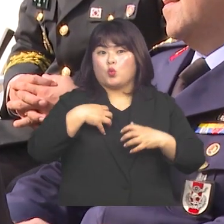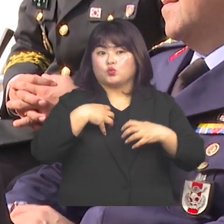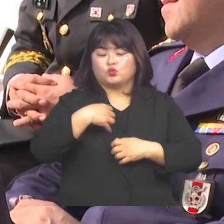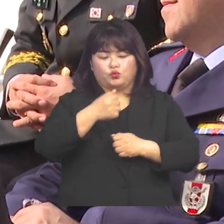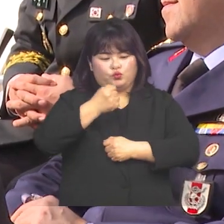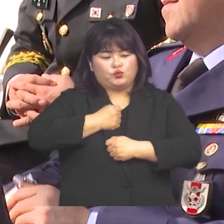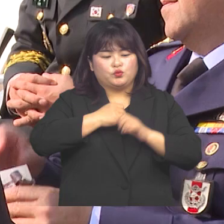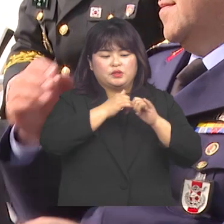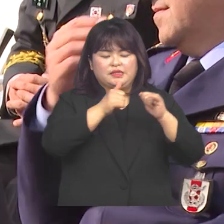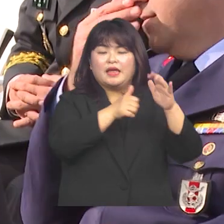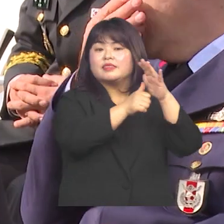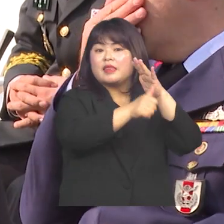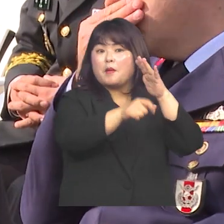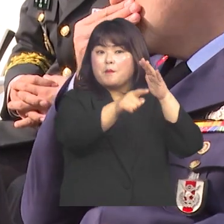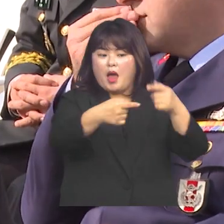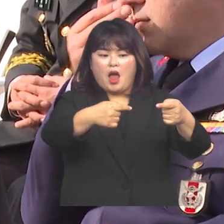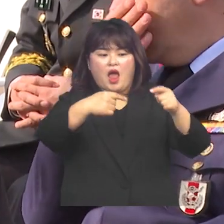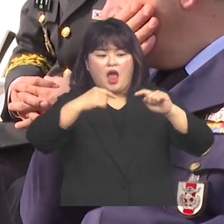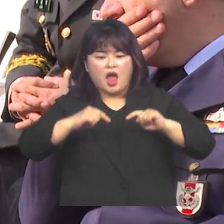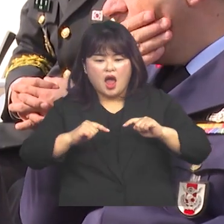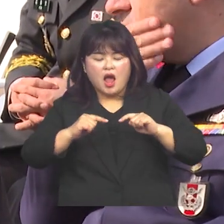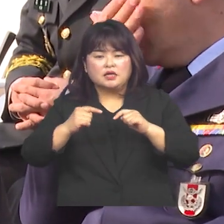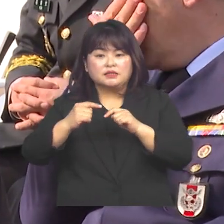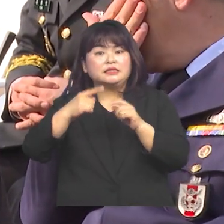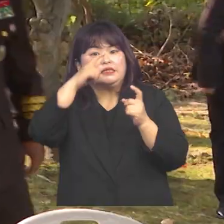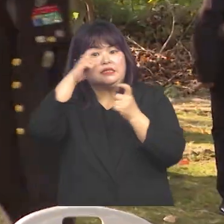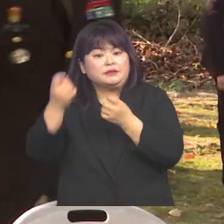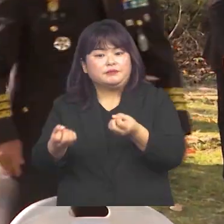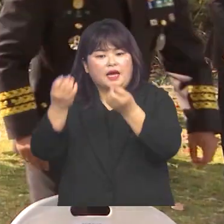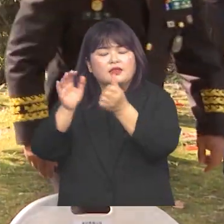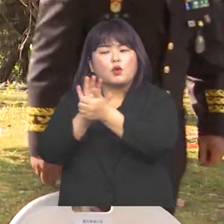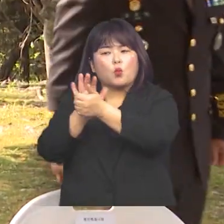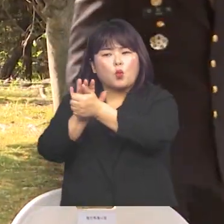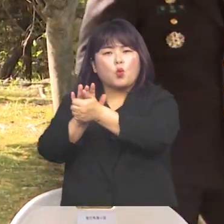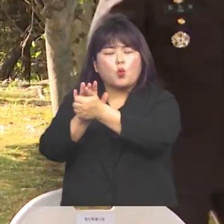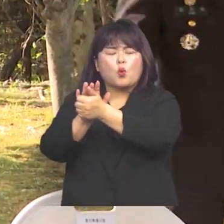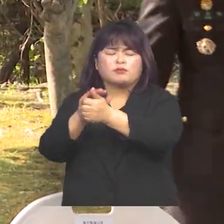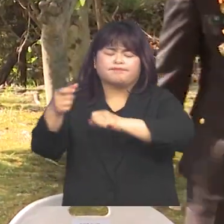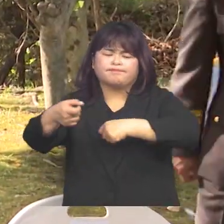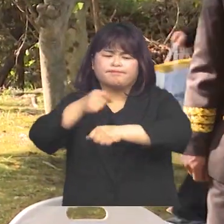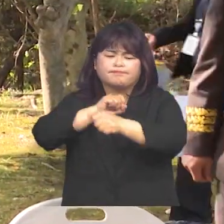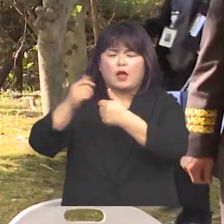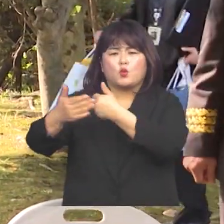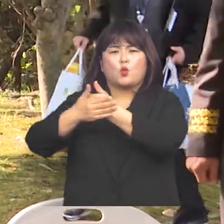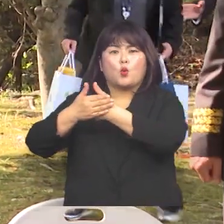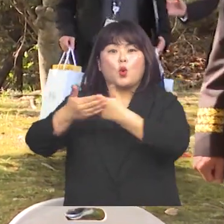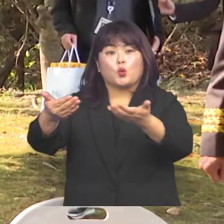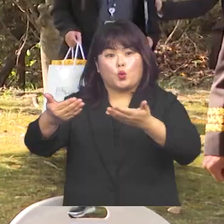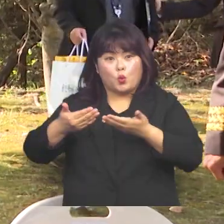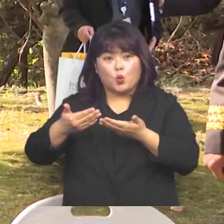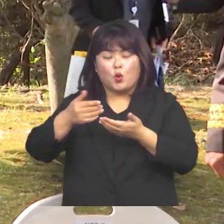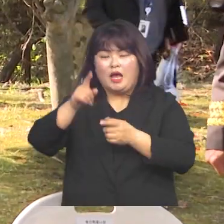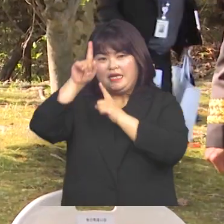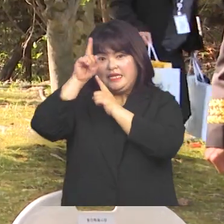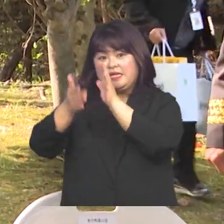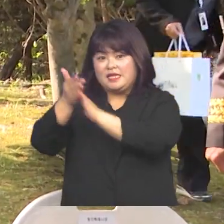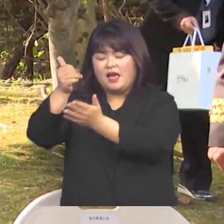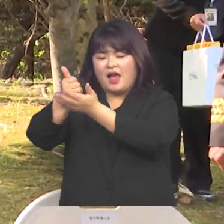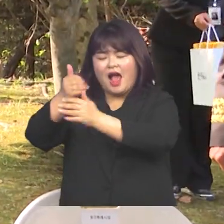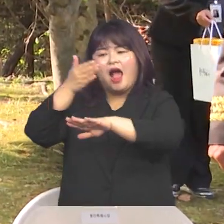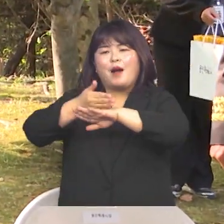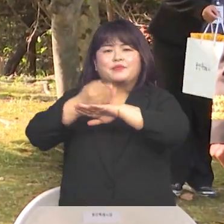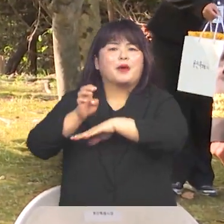참모차장은 용인특례시가 튀르키예군 참전 기념행사 개최를 지원하는 등의 적극적인 협력을 보여준 데 대해 이